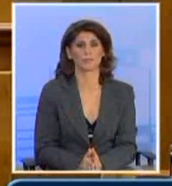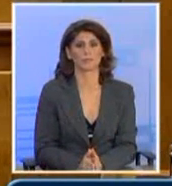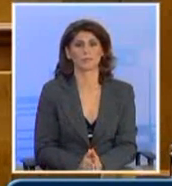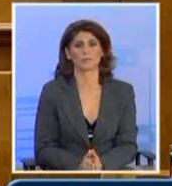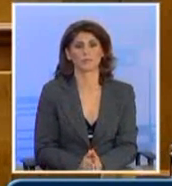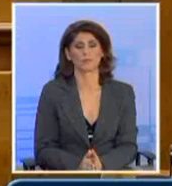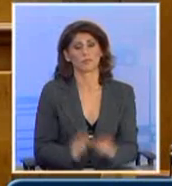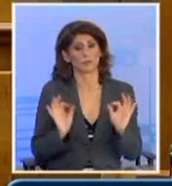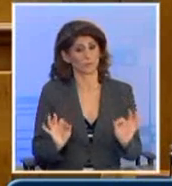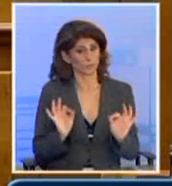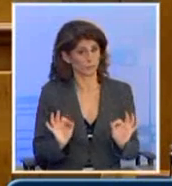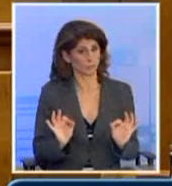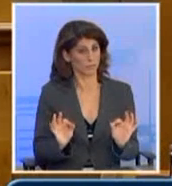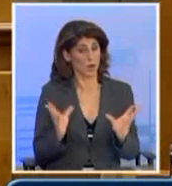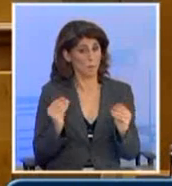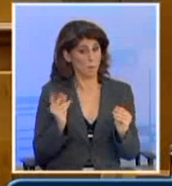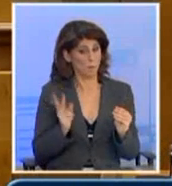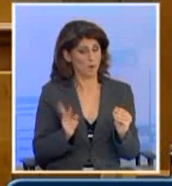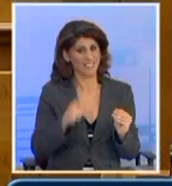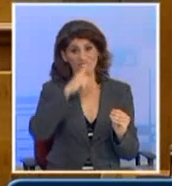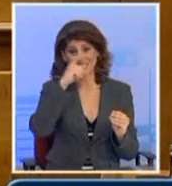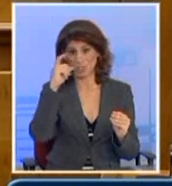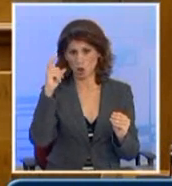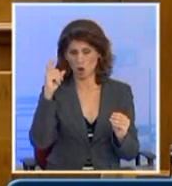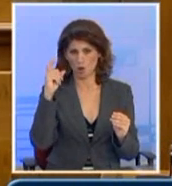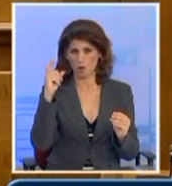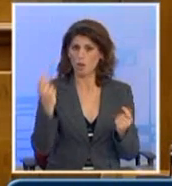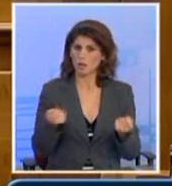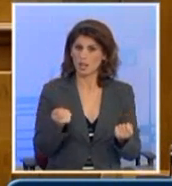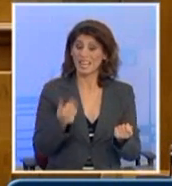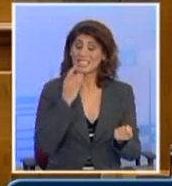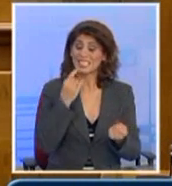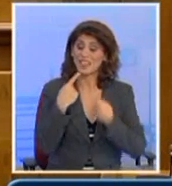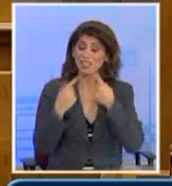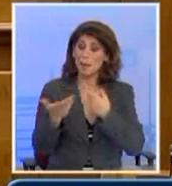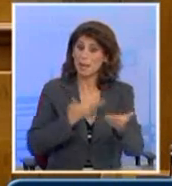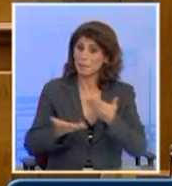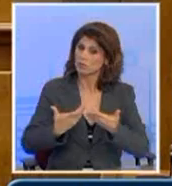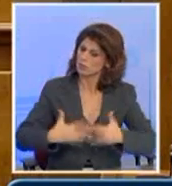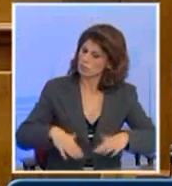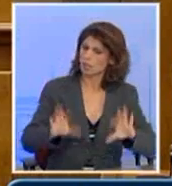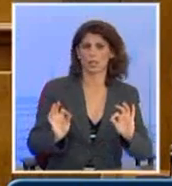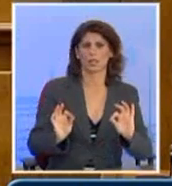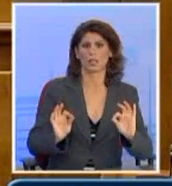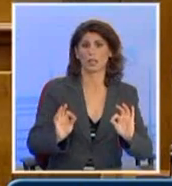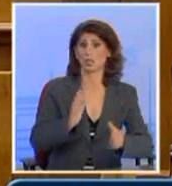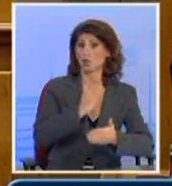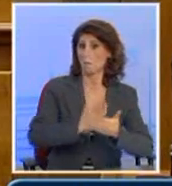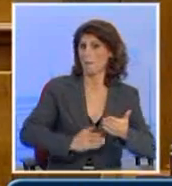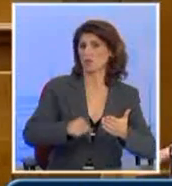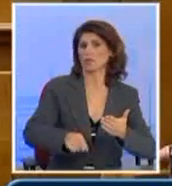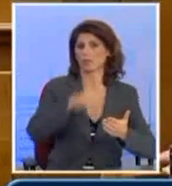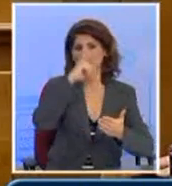Βεβαίως, είναι εξαιρετικά ρυψοκίνδυνο και δύσκολο να κάνει σκληρή διαπραγμάτευση στην αρχή ή στο μέσον αυτής της